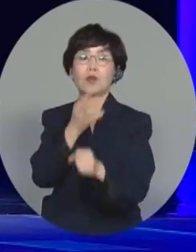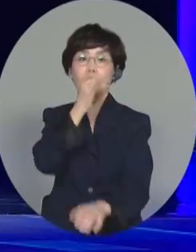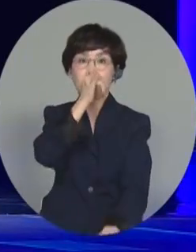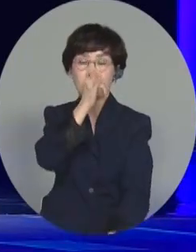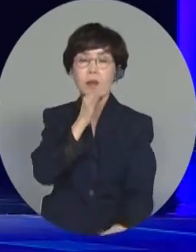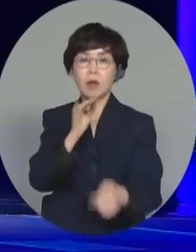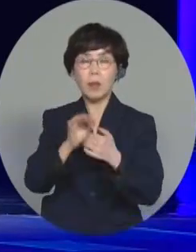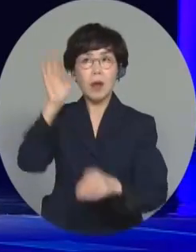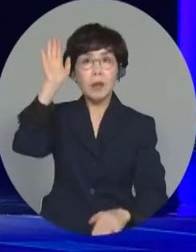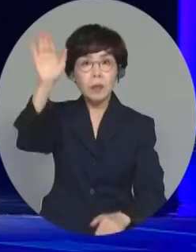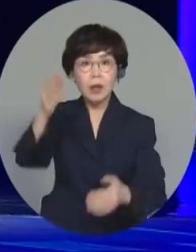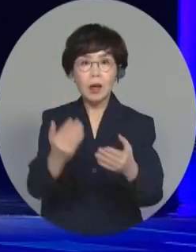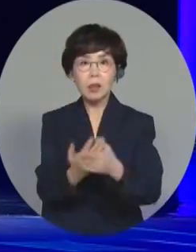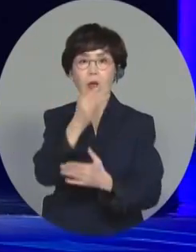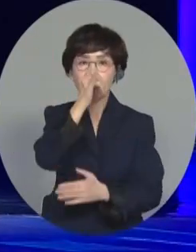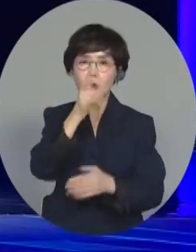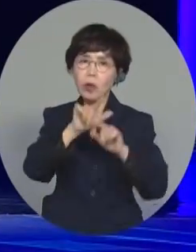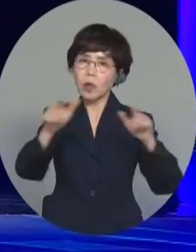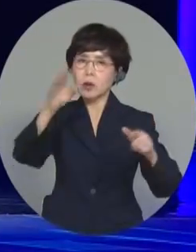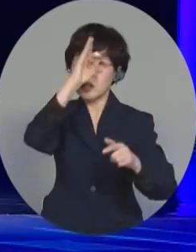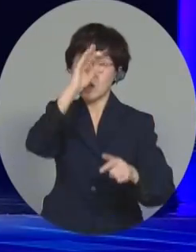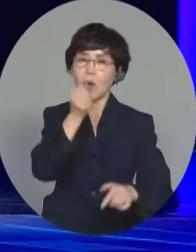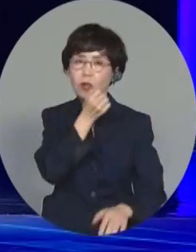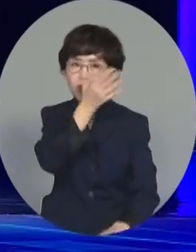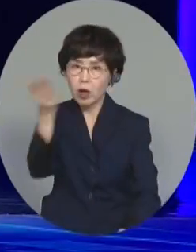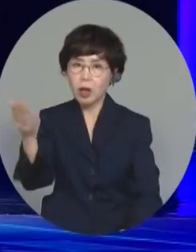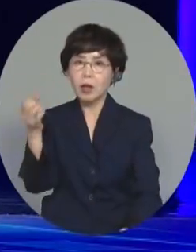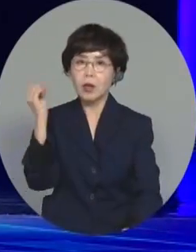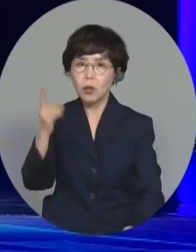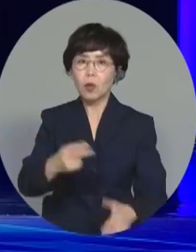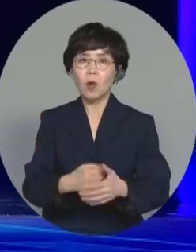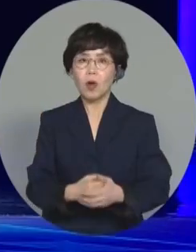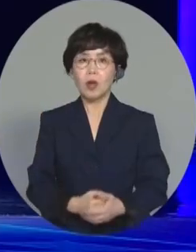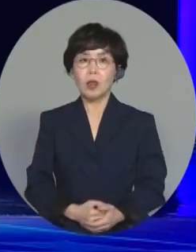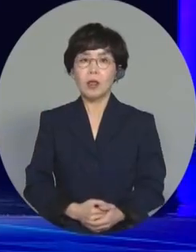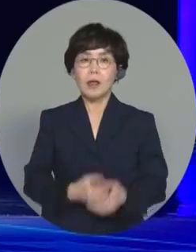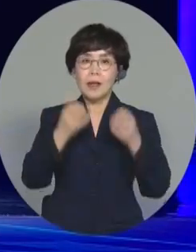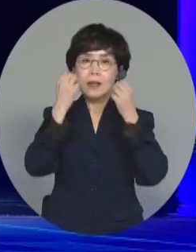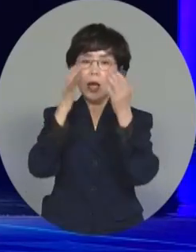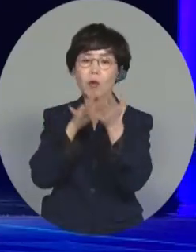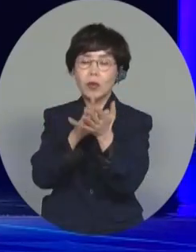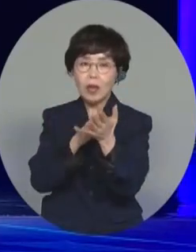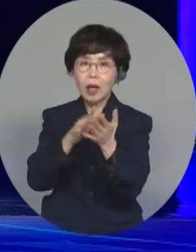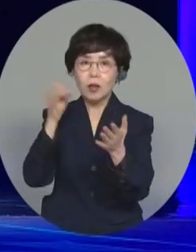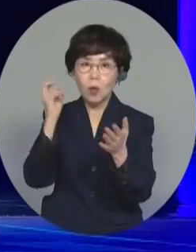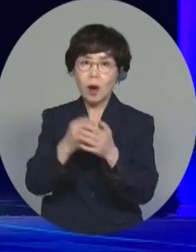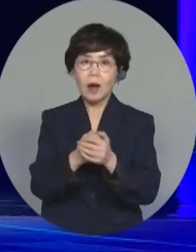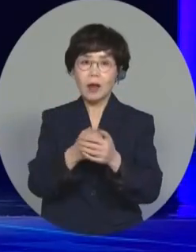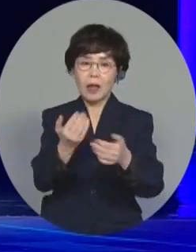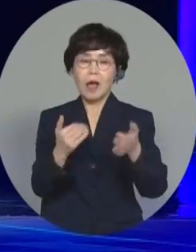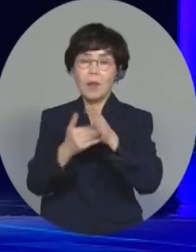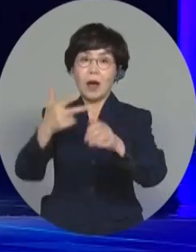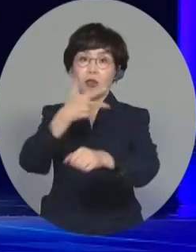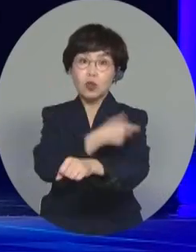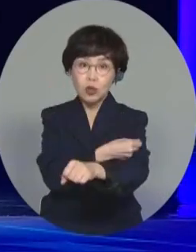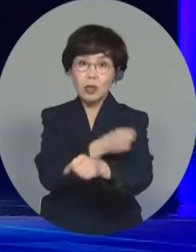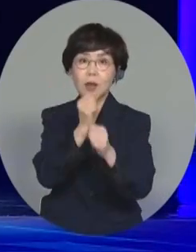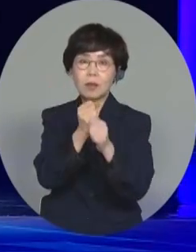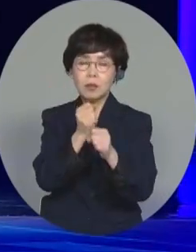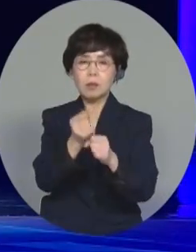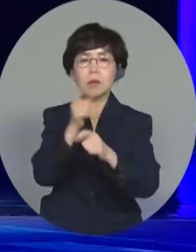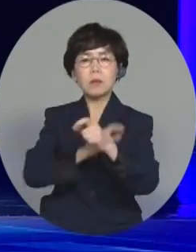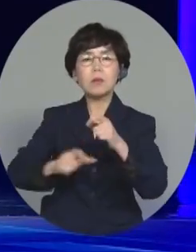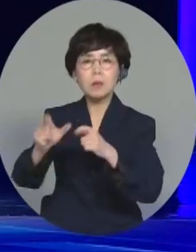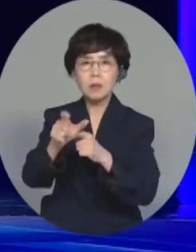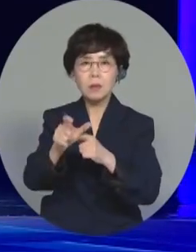되면 미래에 발생할 수 있는 팬데믹이라든지 또는 신약과 또 백신의 설계를